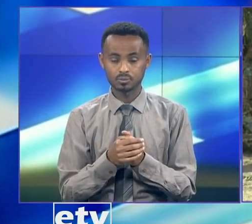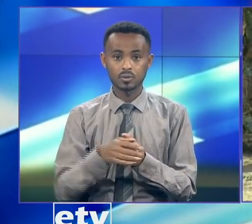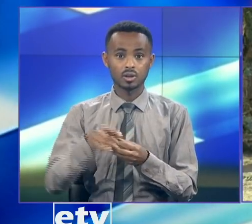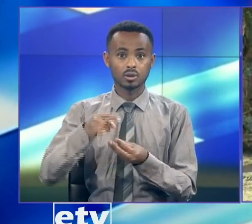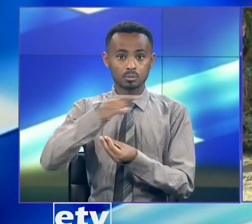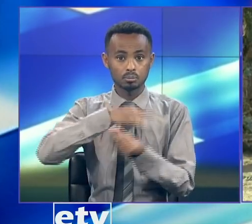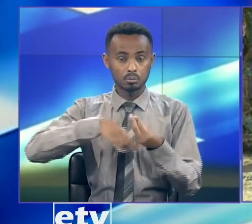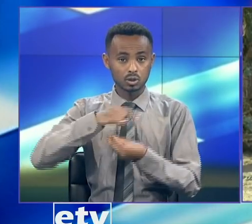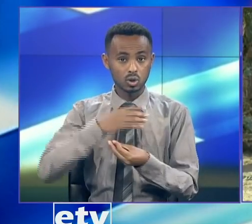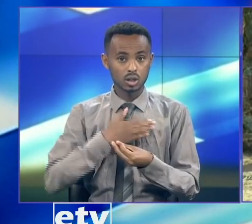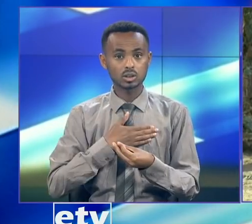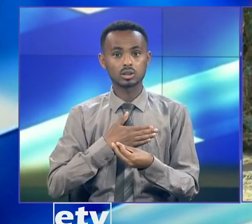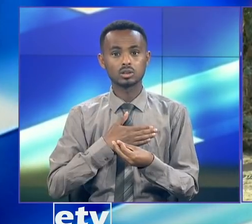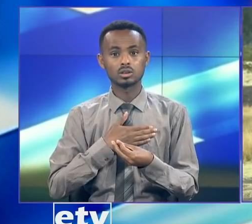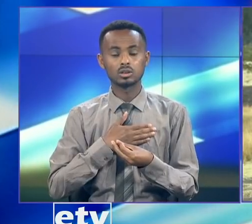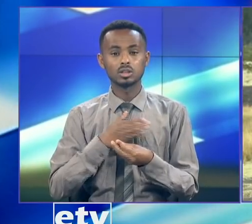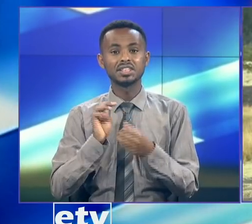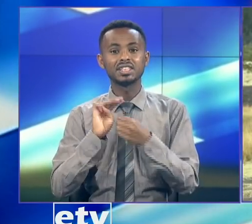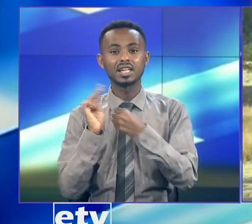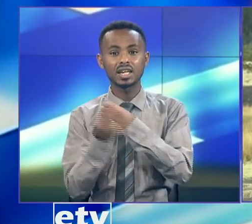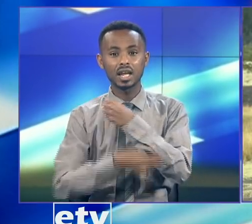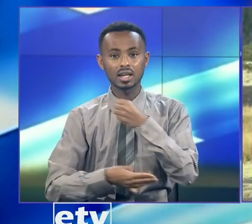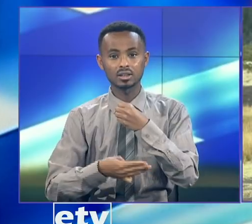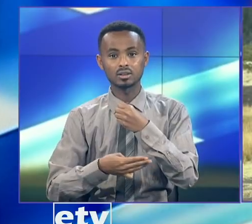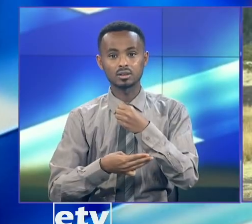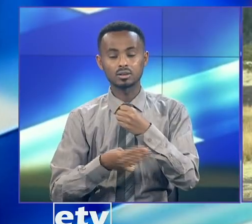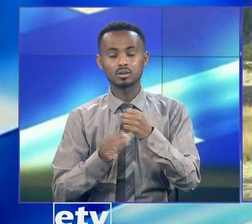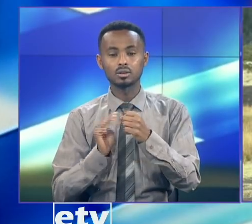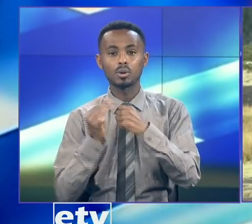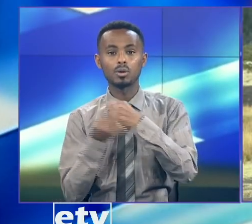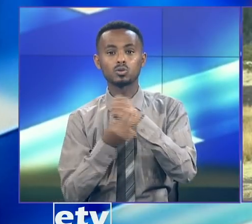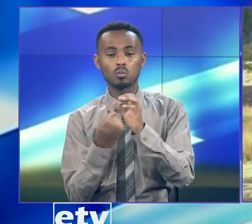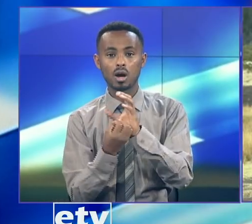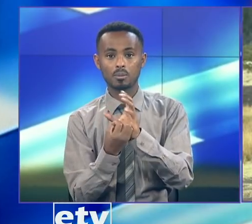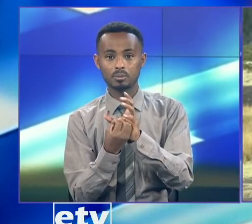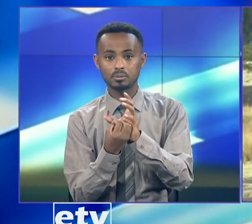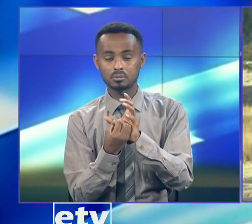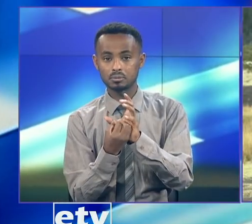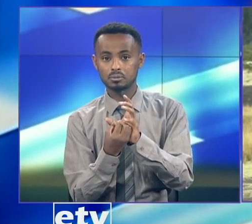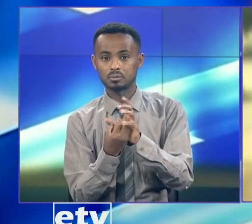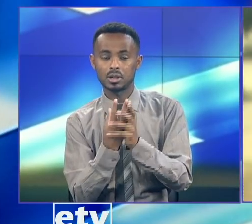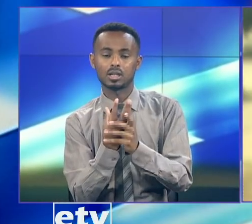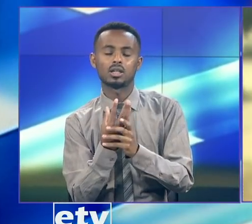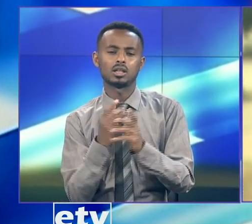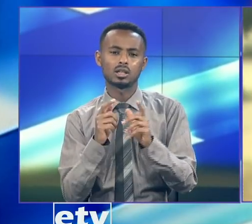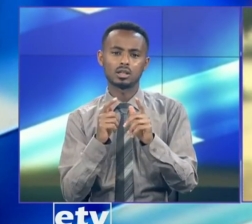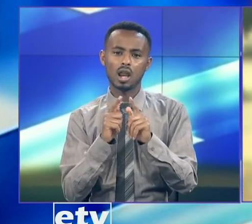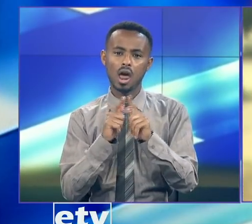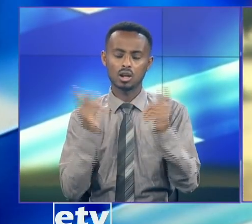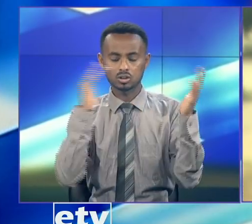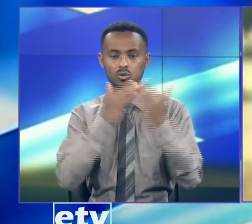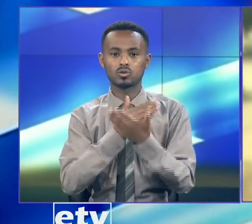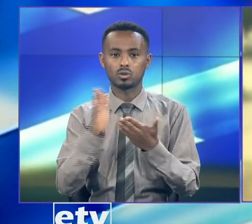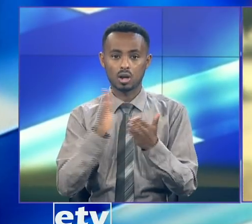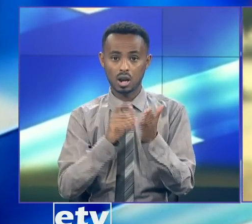ዞናችን ስንዴን በመስኖ ማምረት ትላልቅ ችግሮች ፈቶናል።